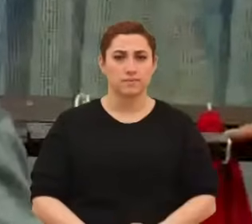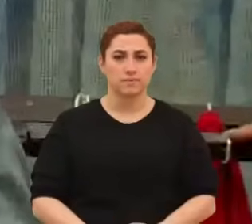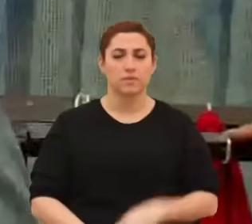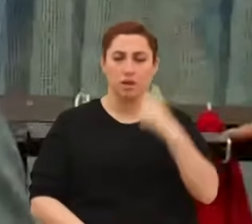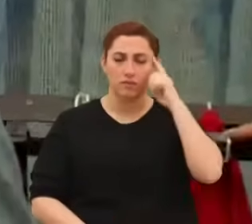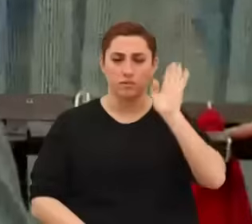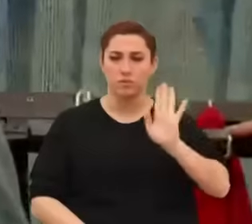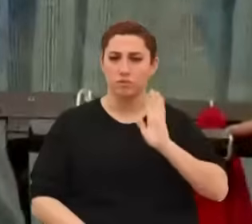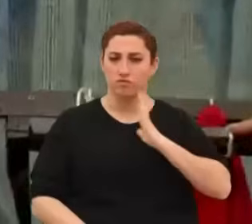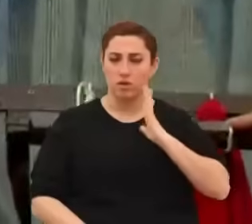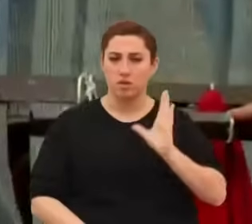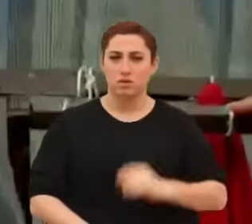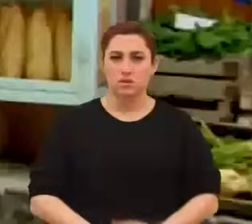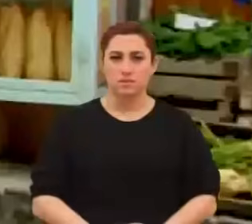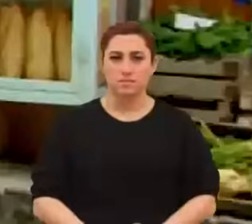Tamam dur.